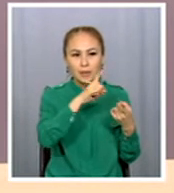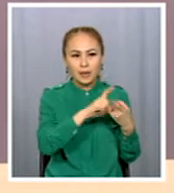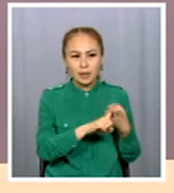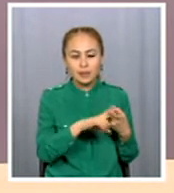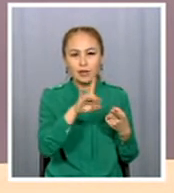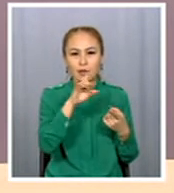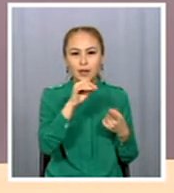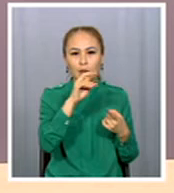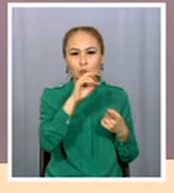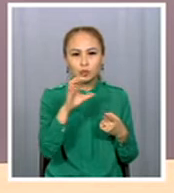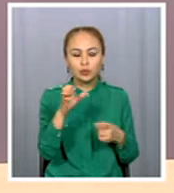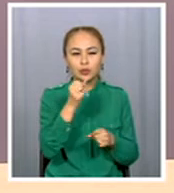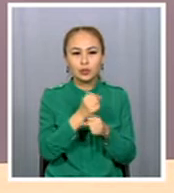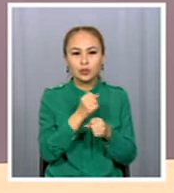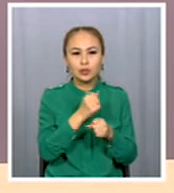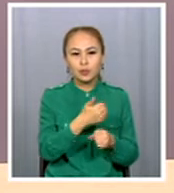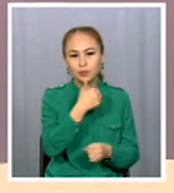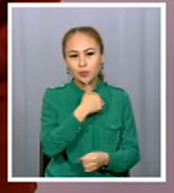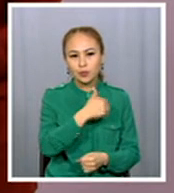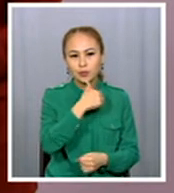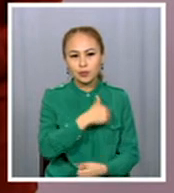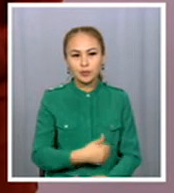ребус құрастырып көріңдер.